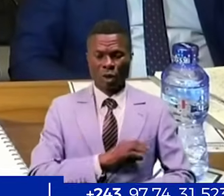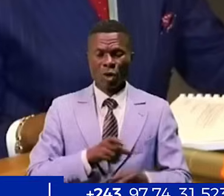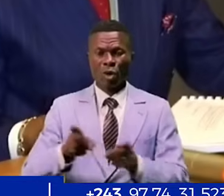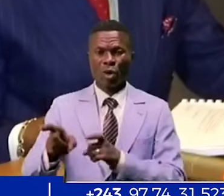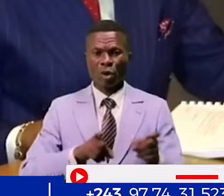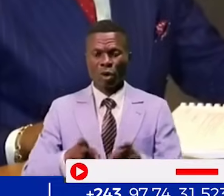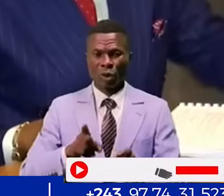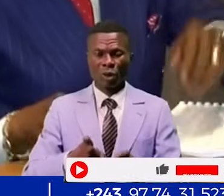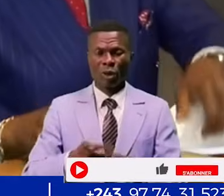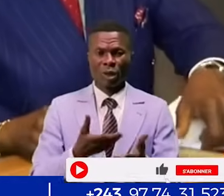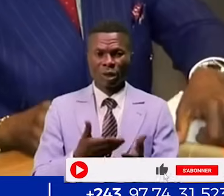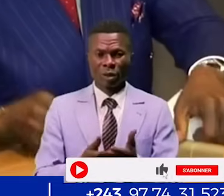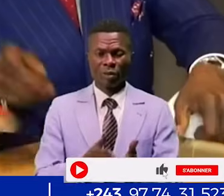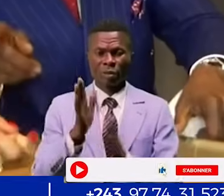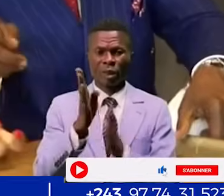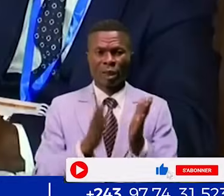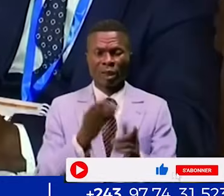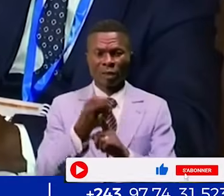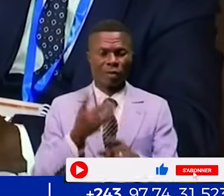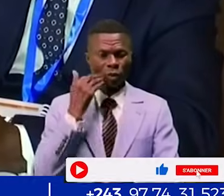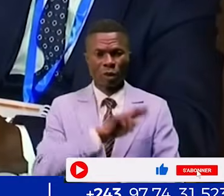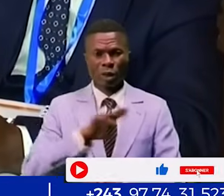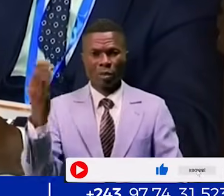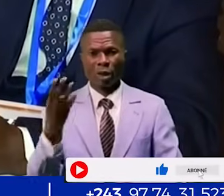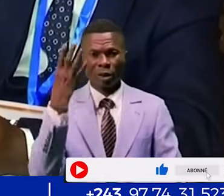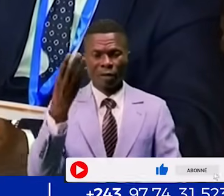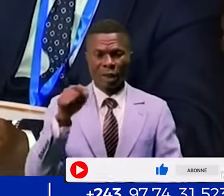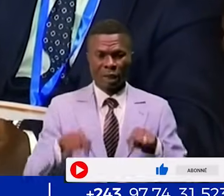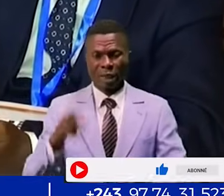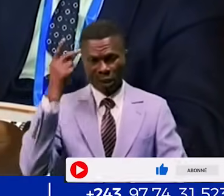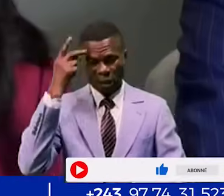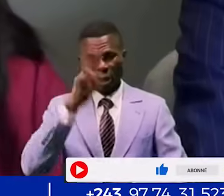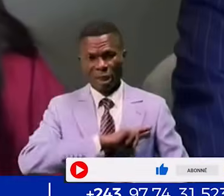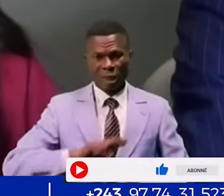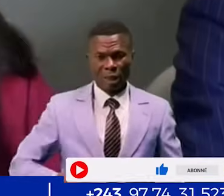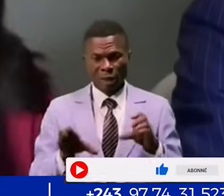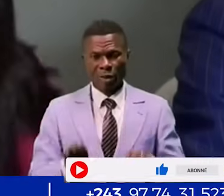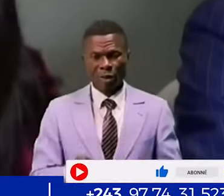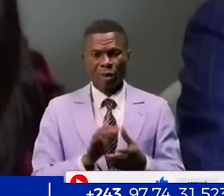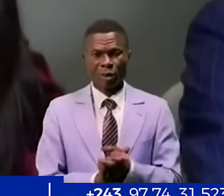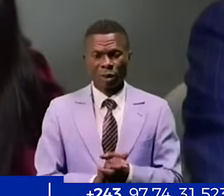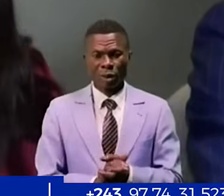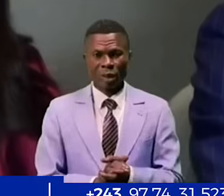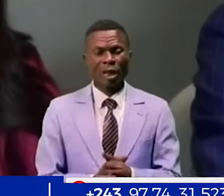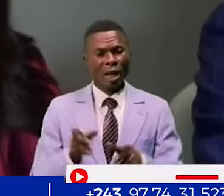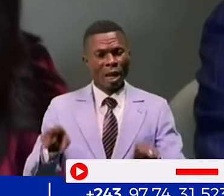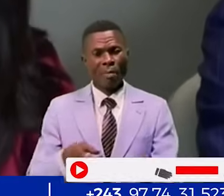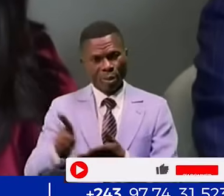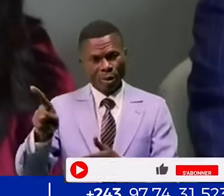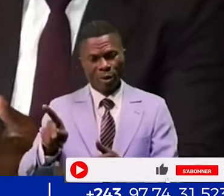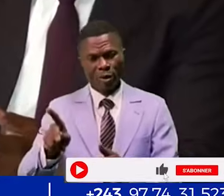d'orientation en hybride le 19 juin 2024 à Kinshasa. La RDC a soldé